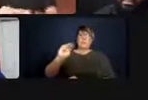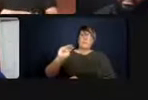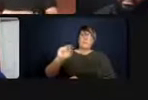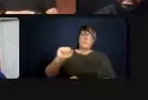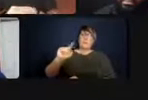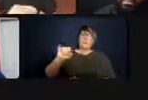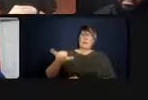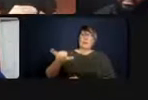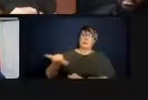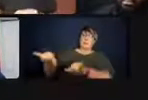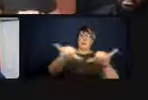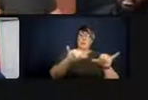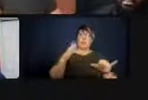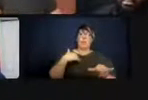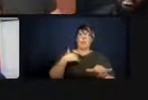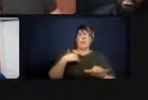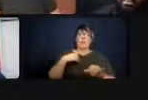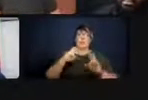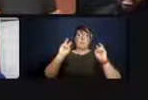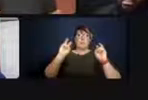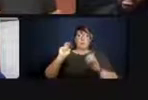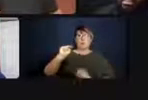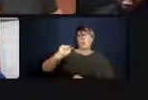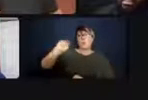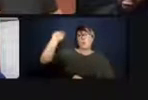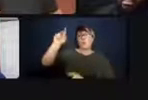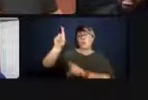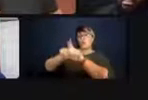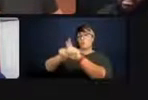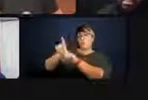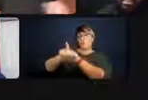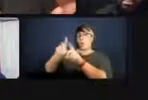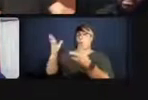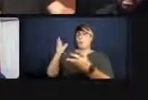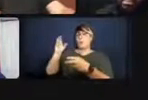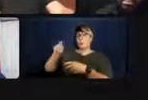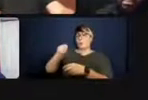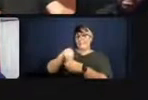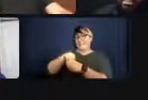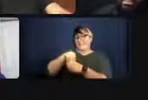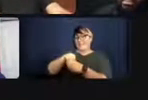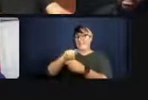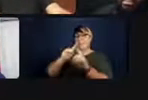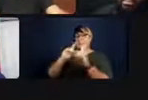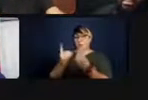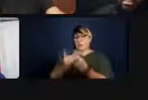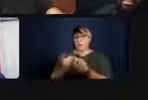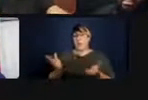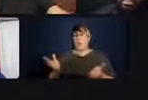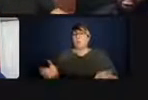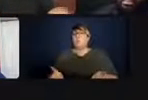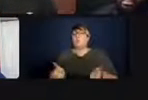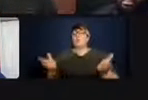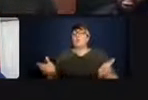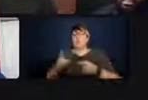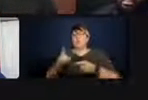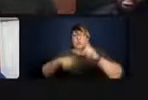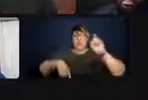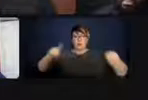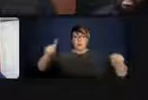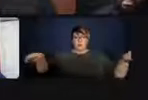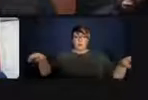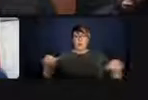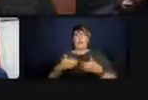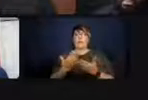2023-2024. أيضا سنقوم بتطبيق أيضا المعايير المستخدمة في المدارس الجاذبة، وأيضا المدارس